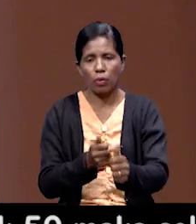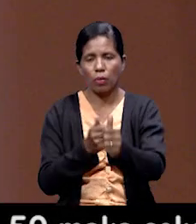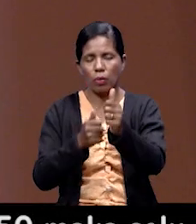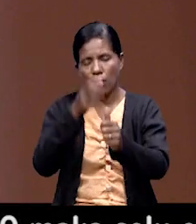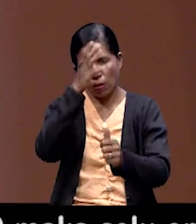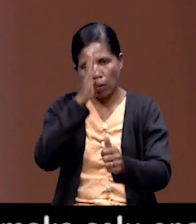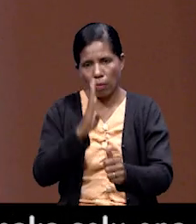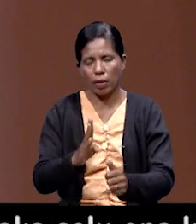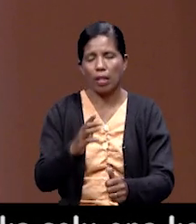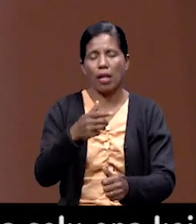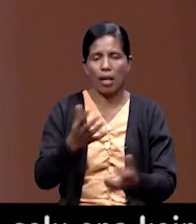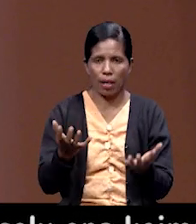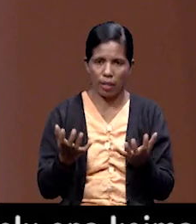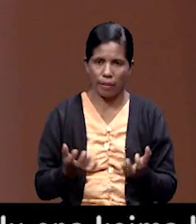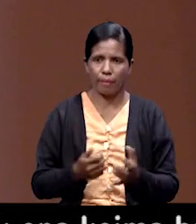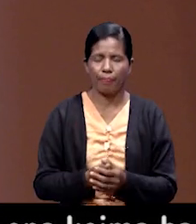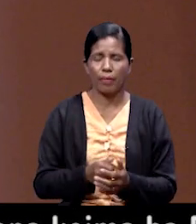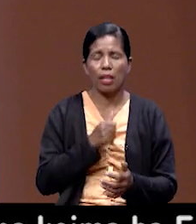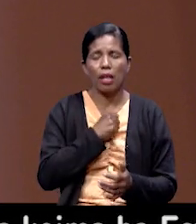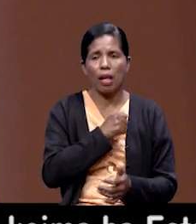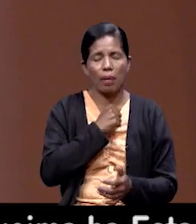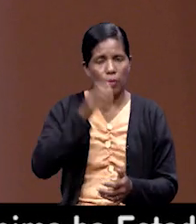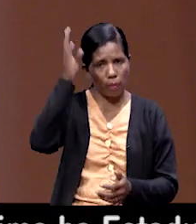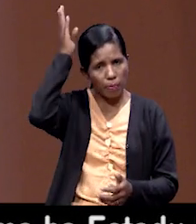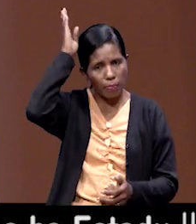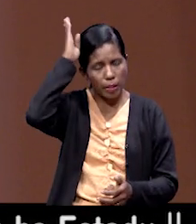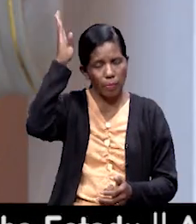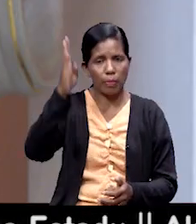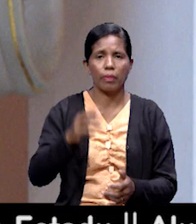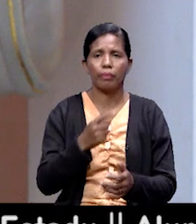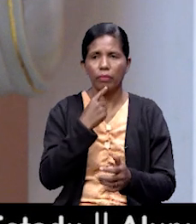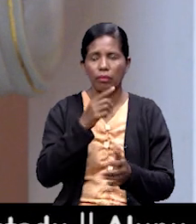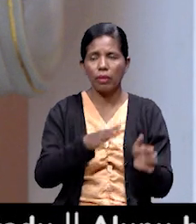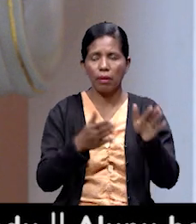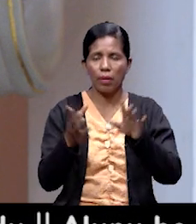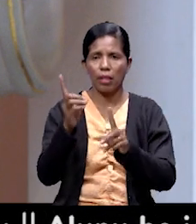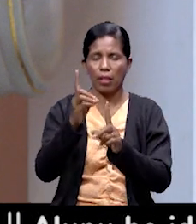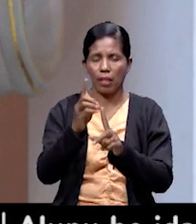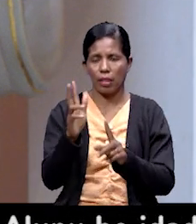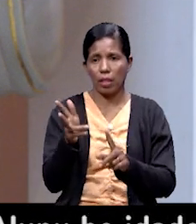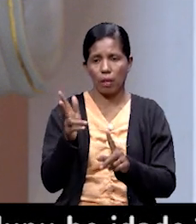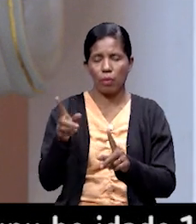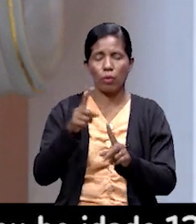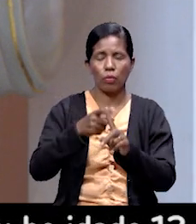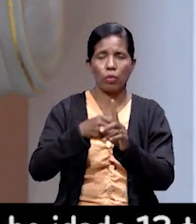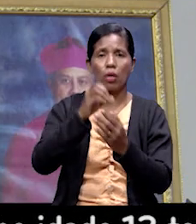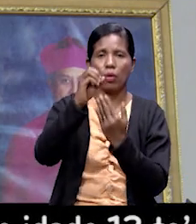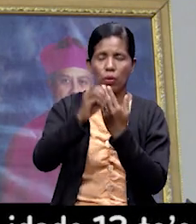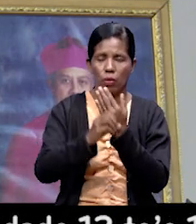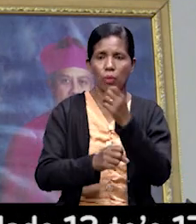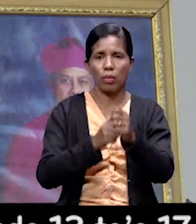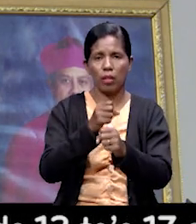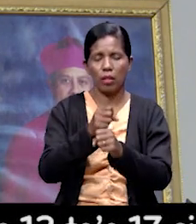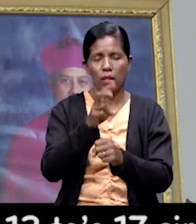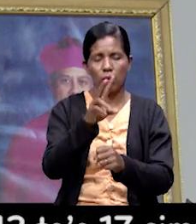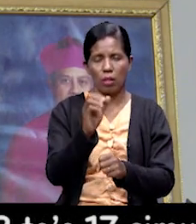hakara. Bispo Diocese Baukau Dom Basilio do Nascimento, mate iha loron tolu nulu fulan Outubro, tinan rihun rua rua